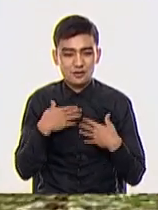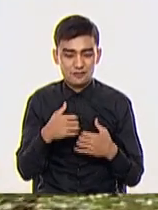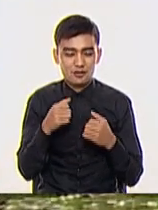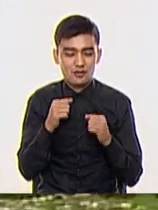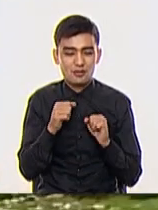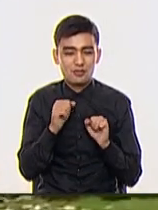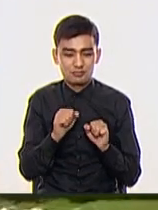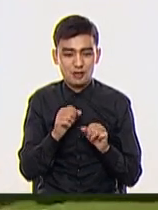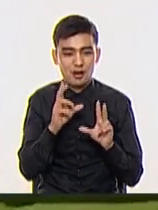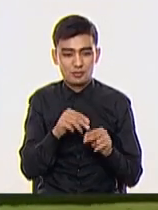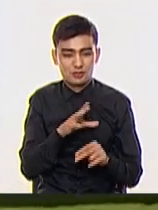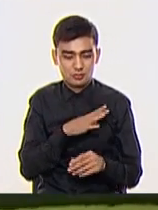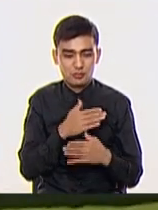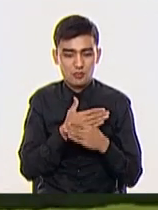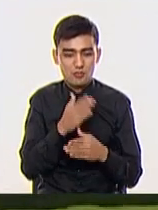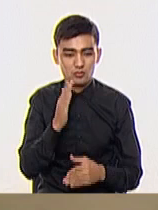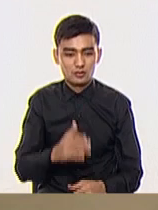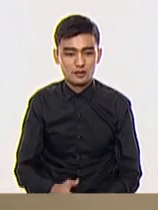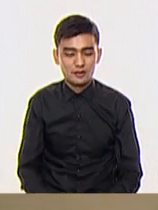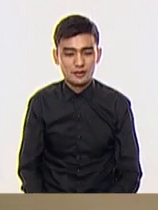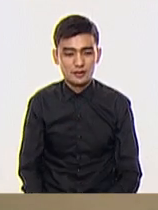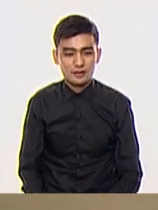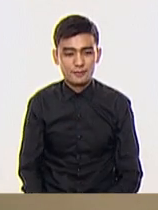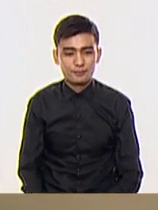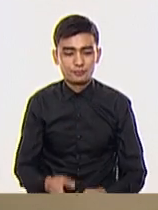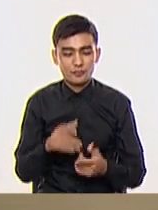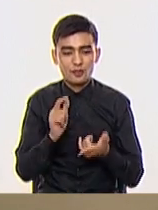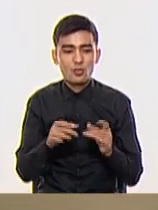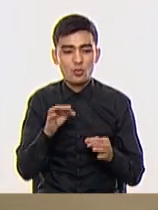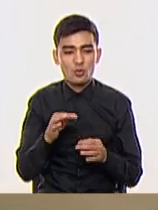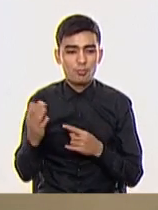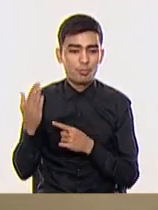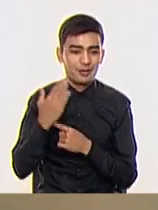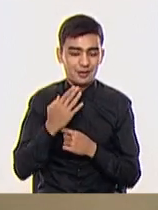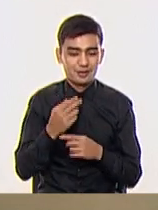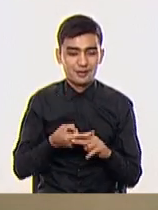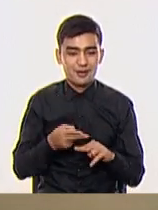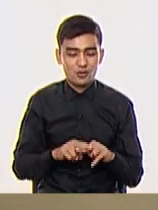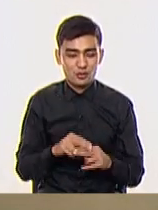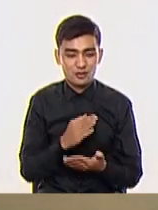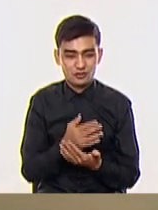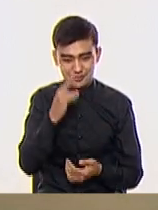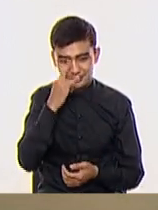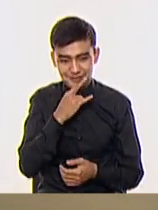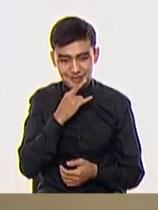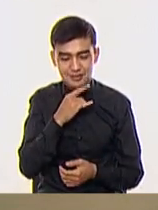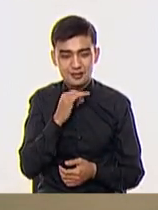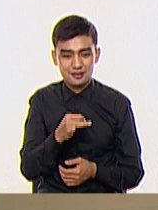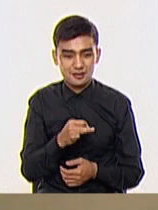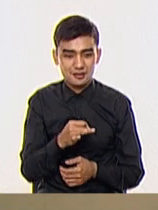обещали помочь согласно приказам которые существуют к настанет